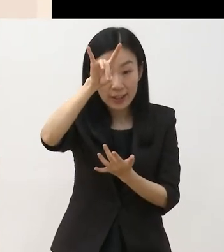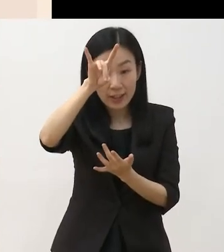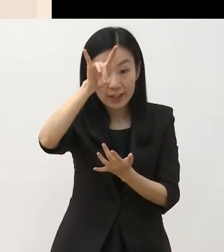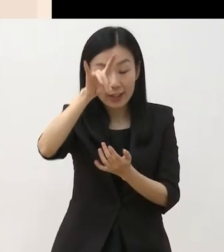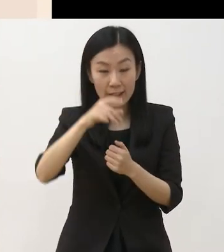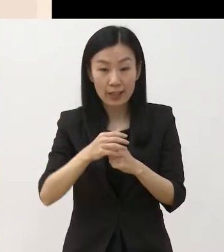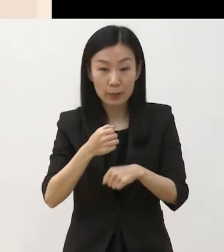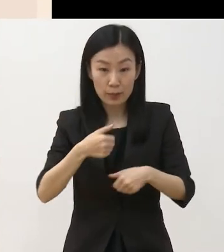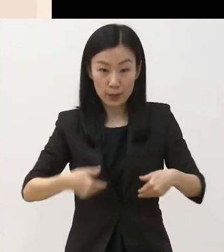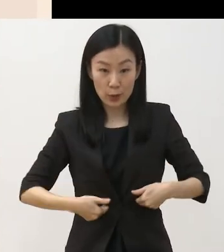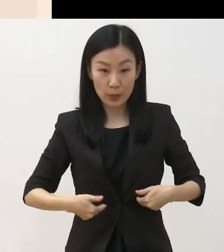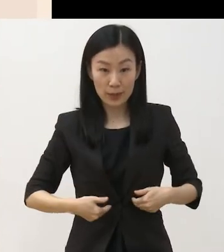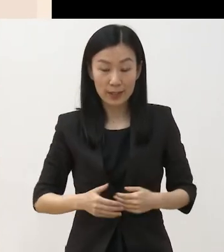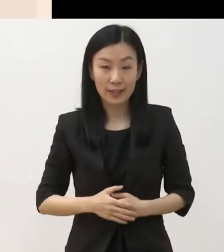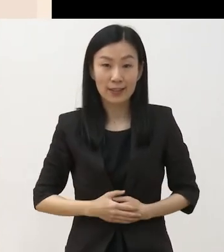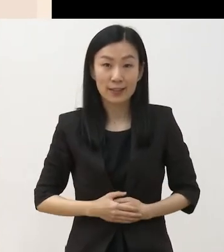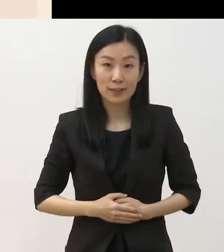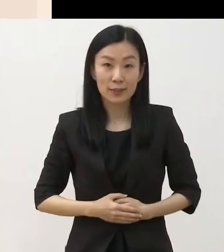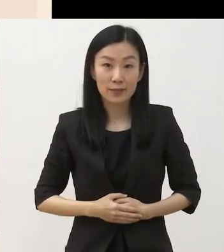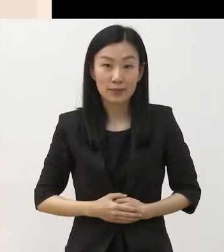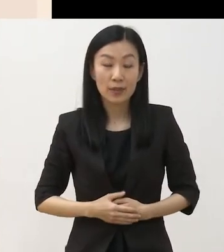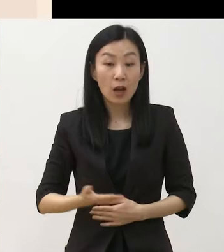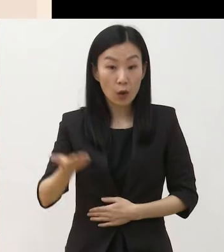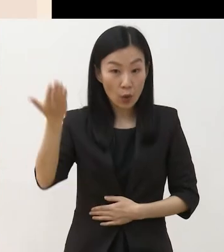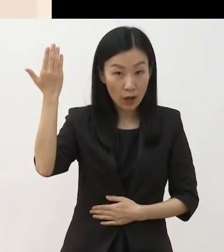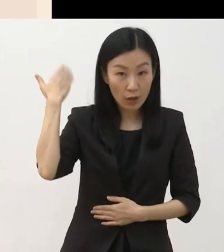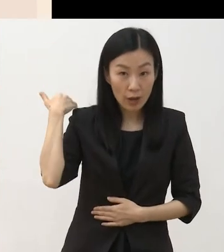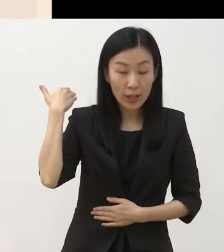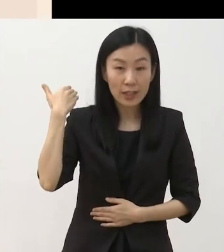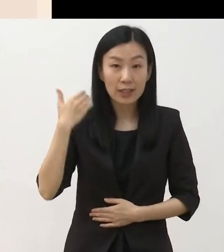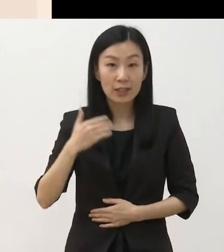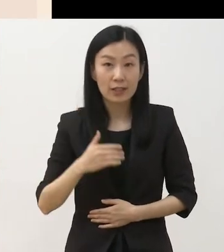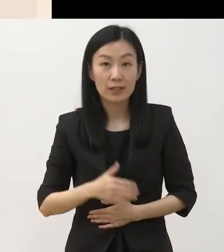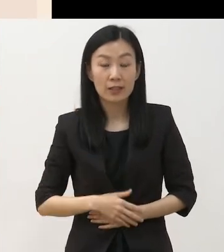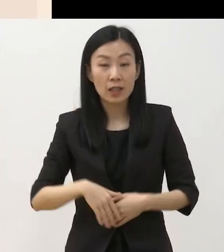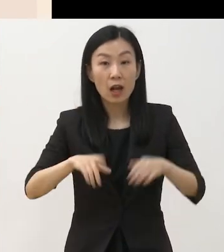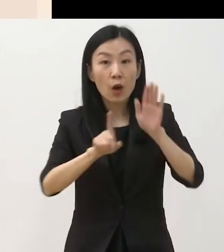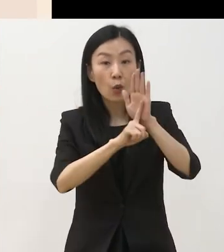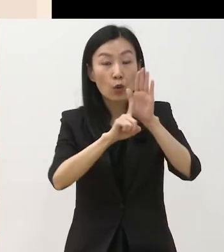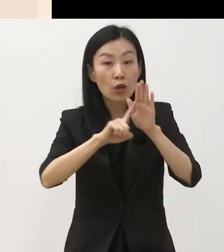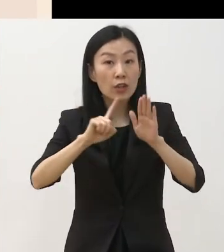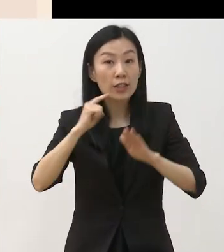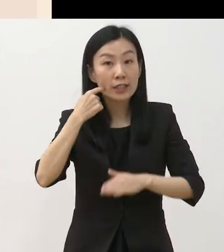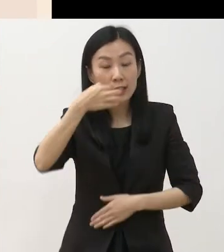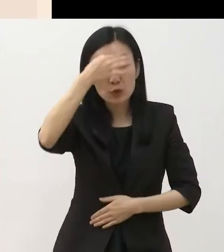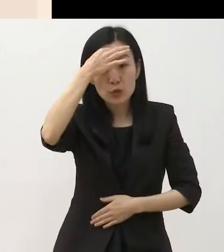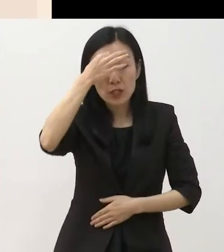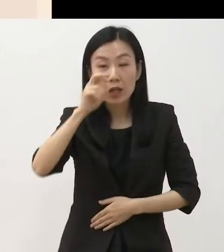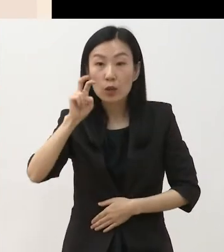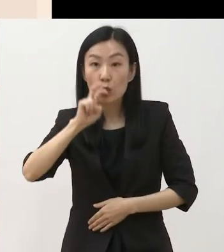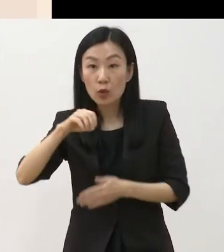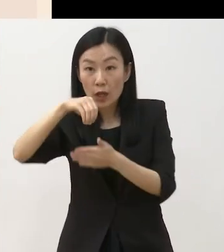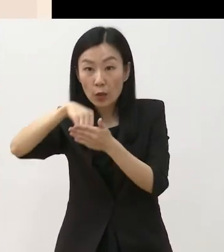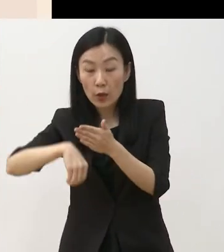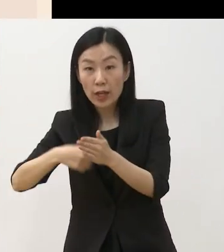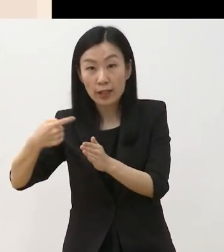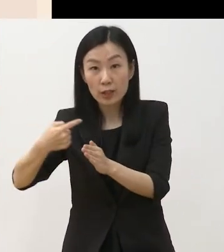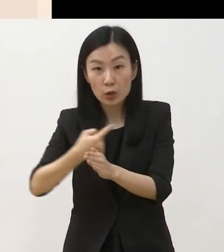합니다. 일단 과거에는 그 공연예술 분야에 있어서 음악을 제외한 나머지 분야는